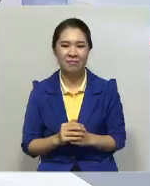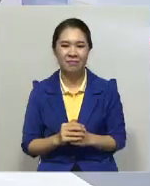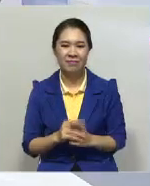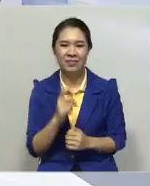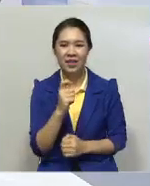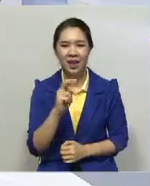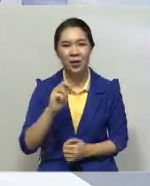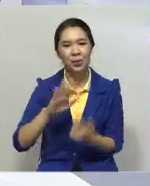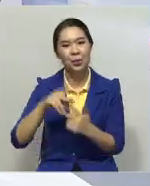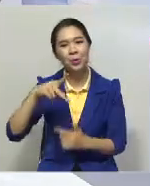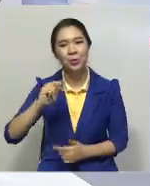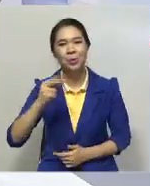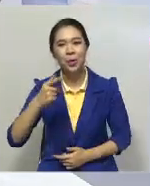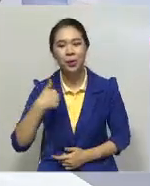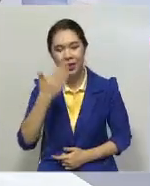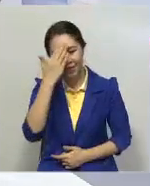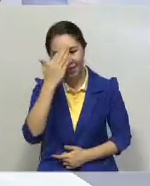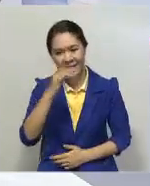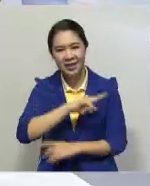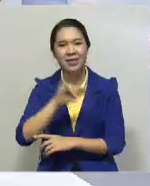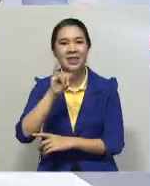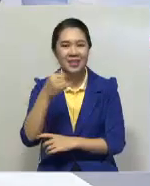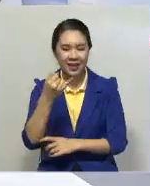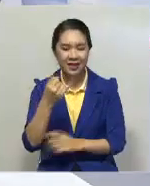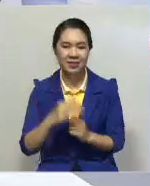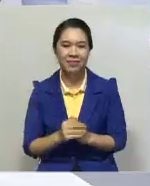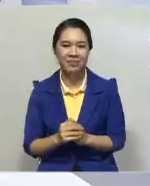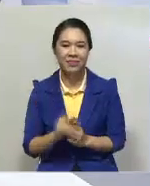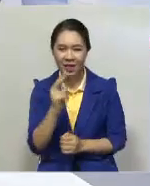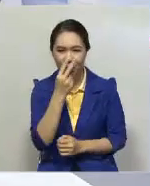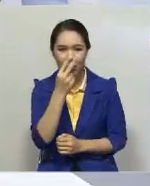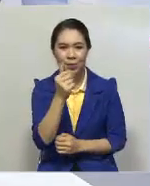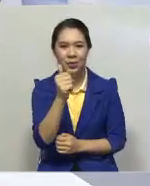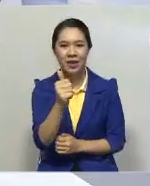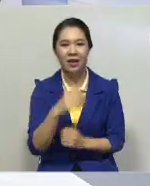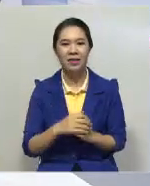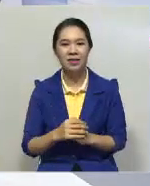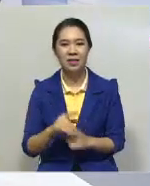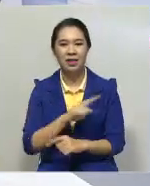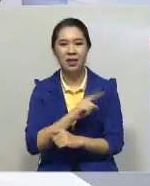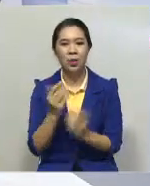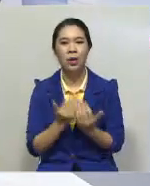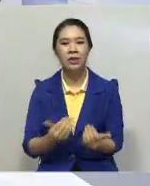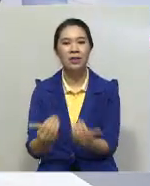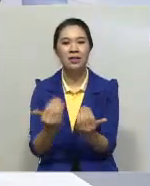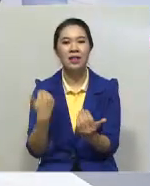งษ์สวัสดีวันจันทร์ครับสวัสดีนะครับคุณอนุพงศ์ครับก็ติดตามได ้วันนั้นมันเกิดช่อง NBT